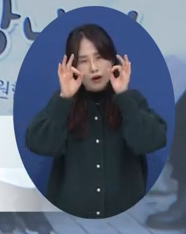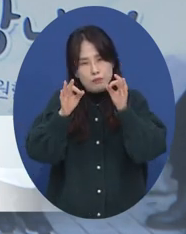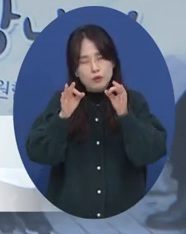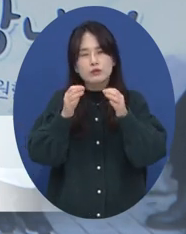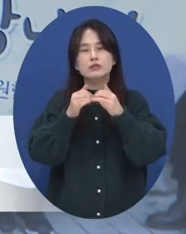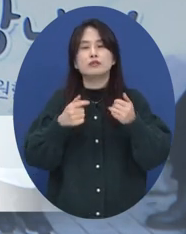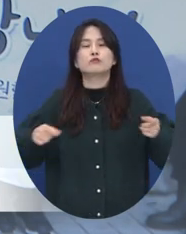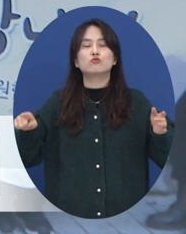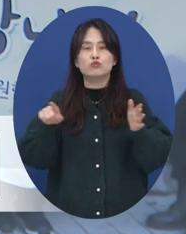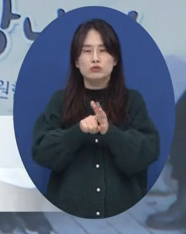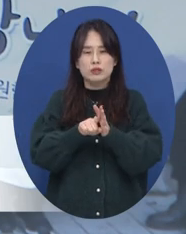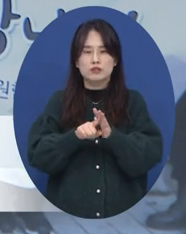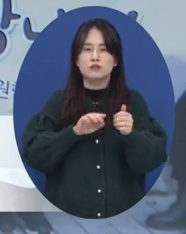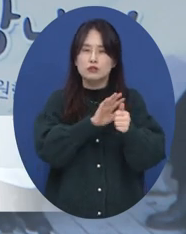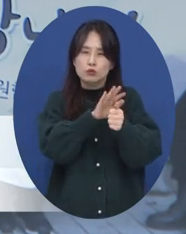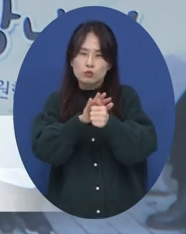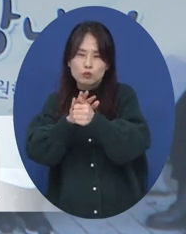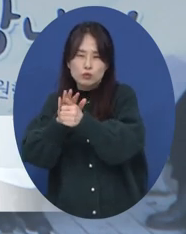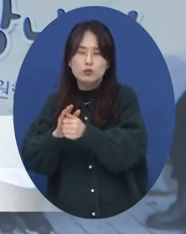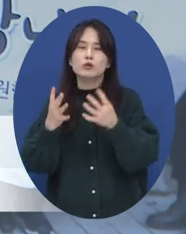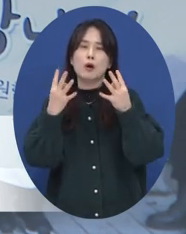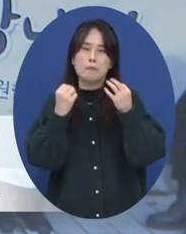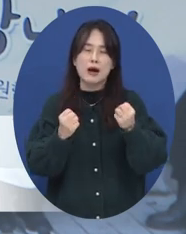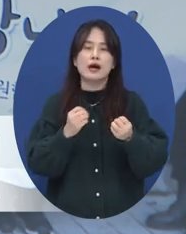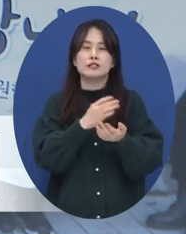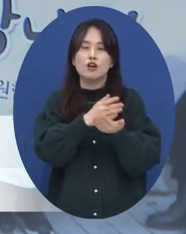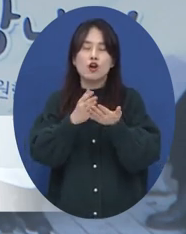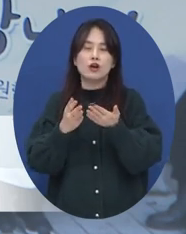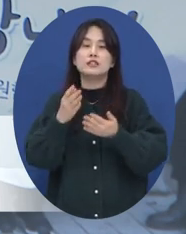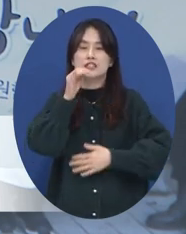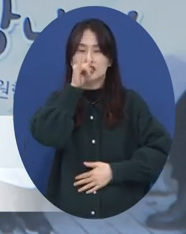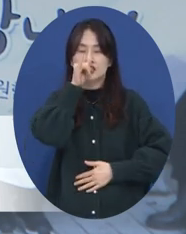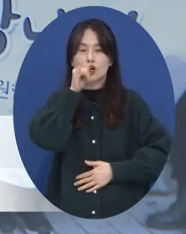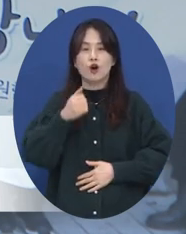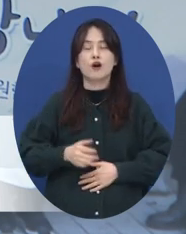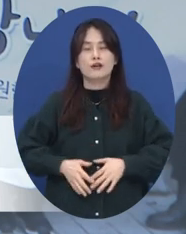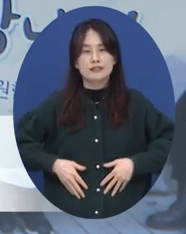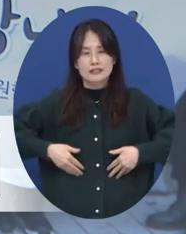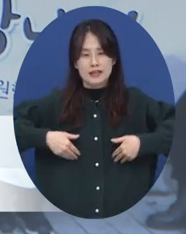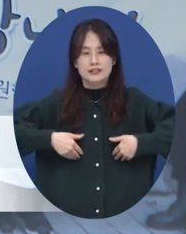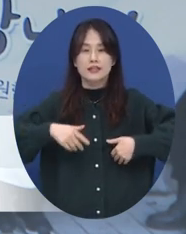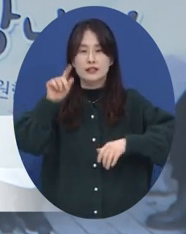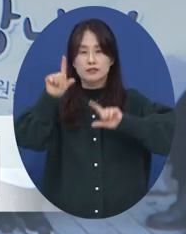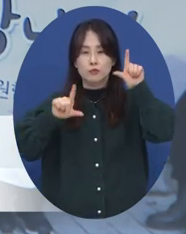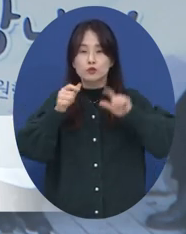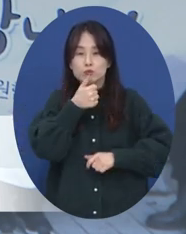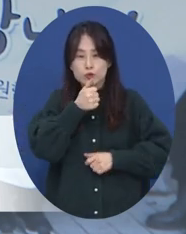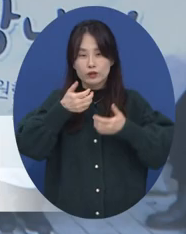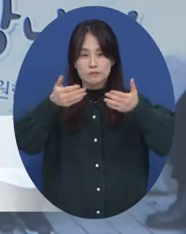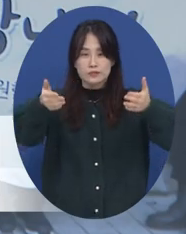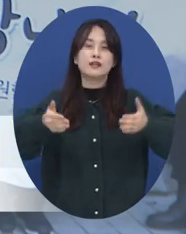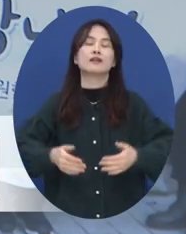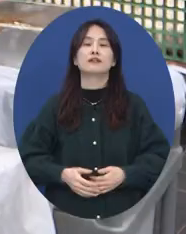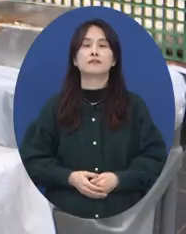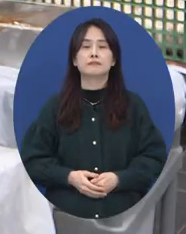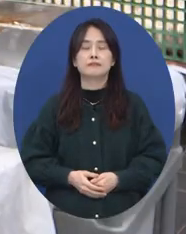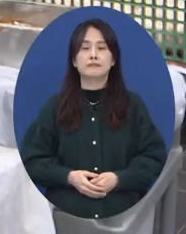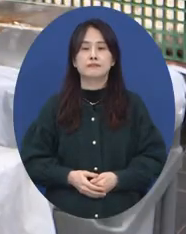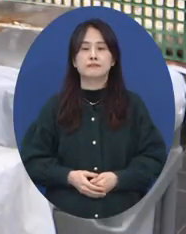온정의 손길도 다양한 형태로 이어지고 있다는데요. 최재원 기자가 그 따뜻한 현장 동행 취재했습니다.